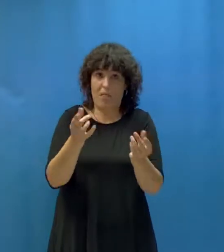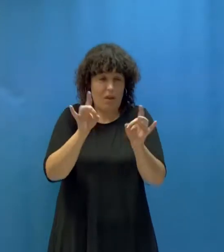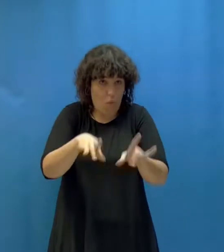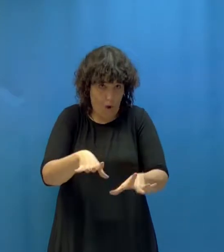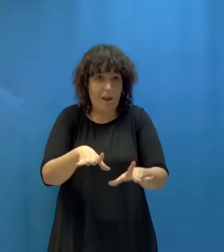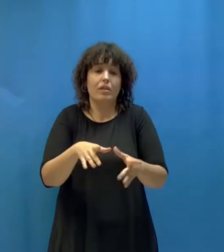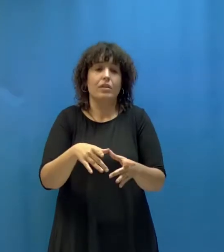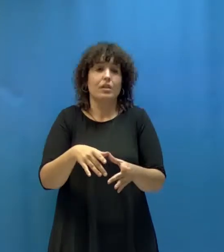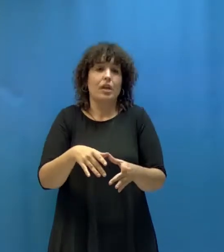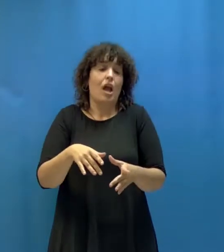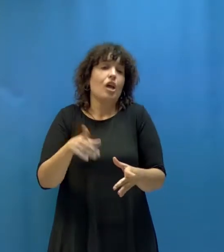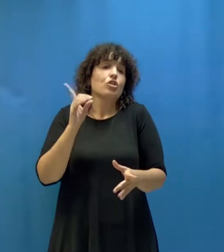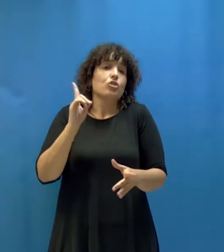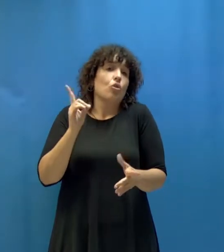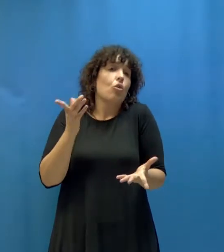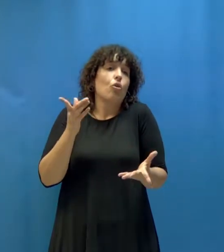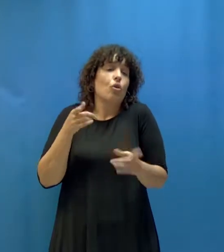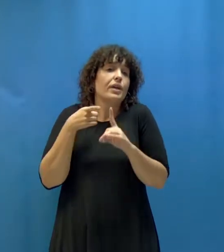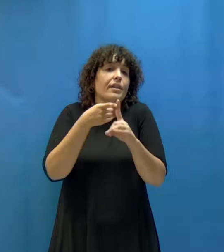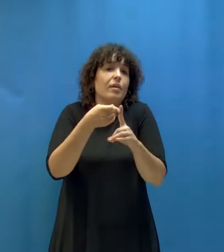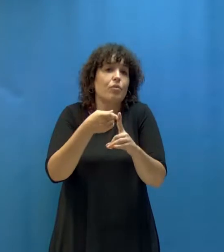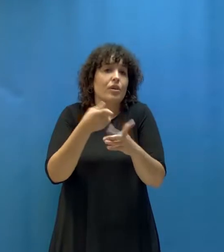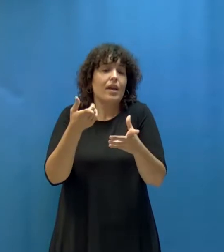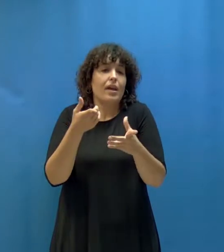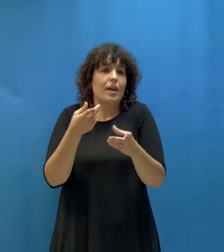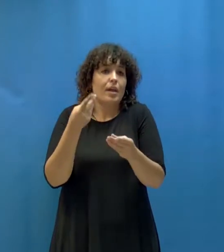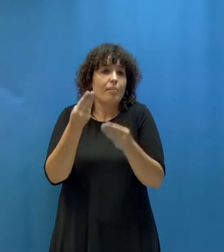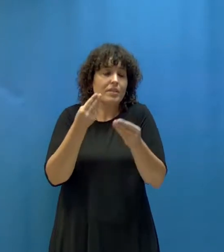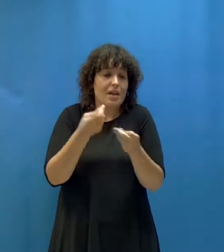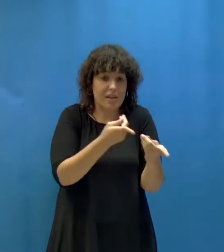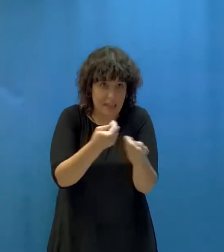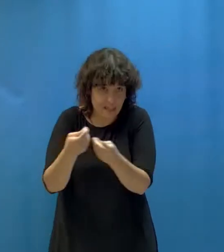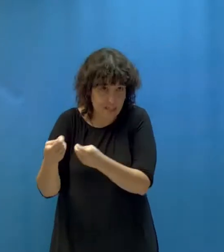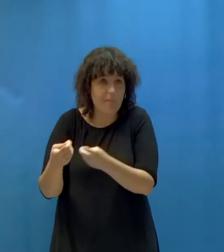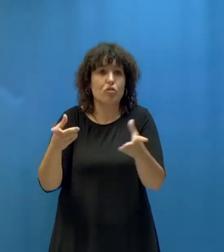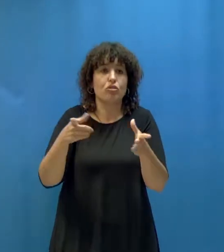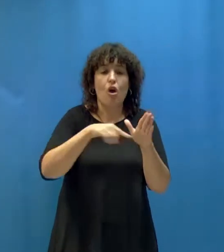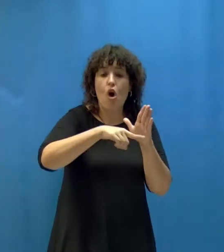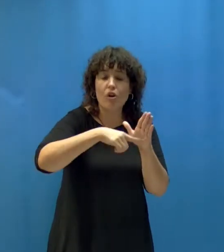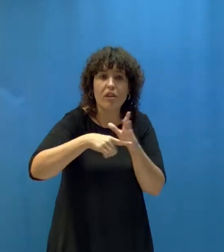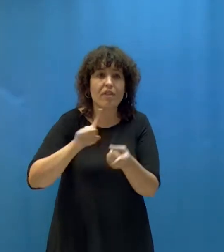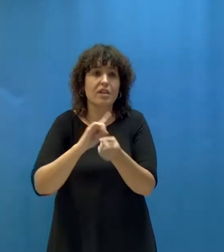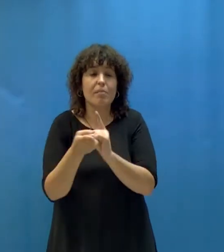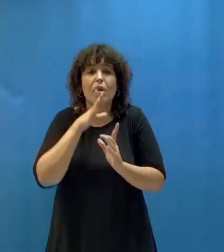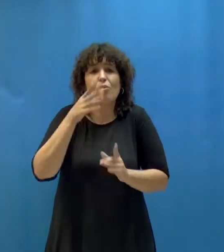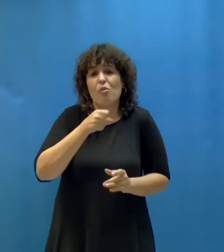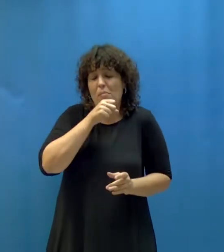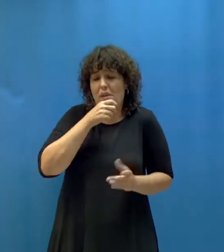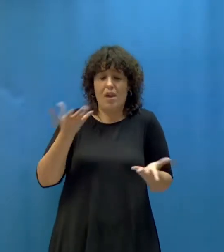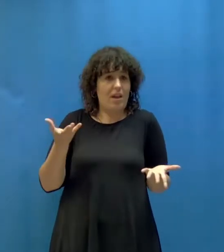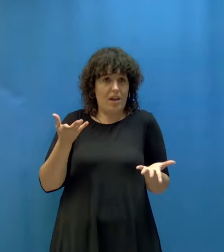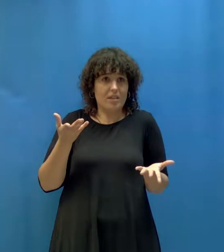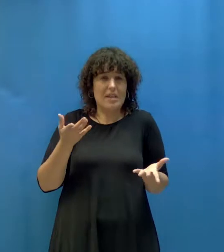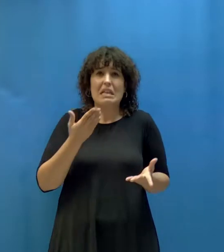simplement per tindre la consideració de que és necessari canviar unes ordenances que no sols estan obsoletes, una, si no recorde